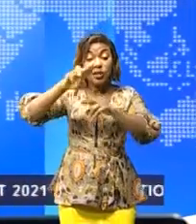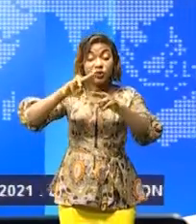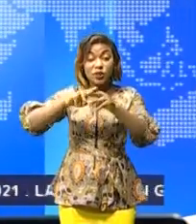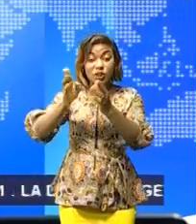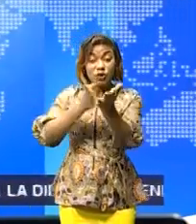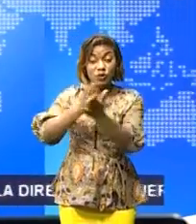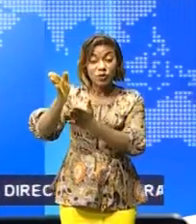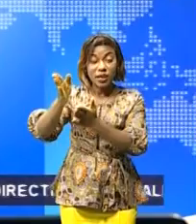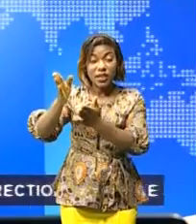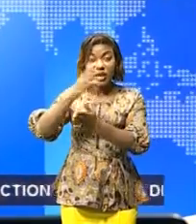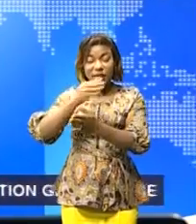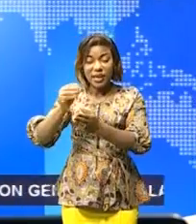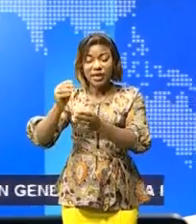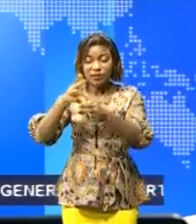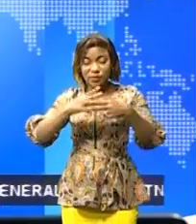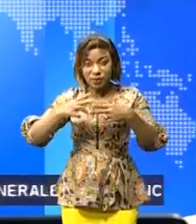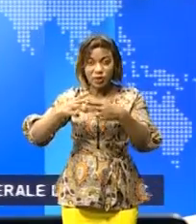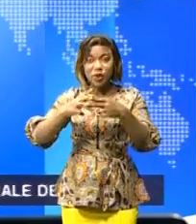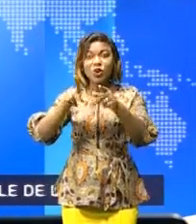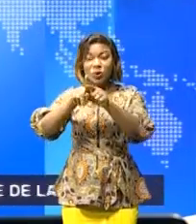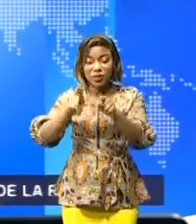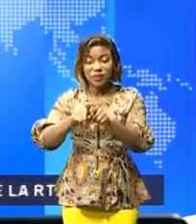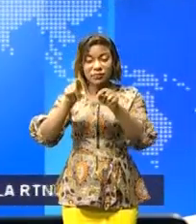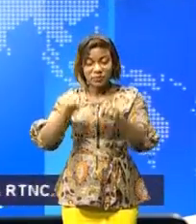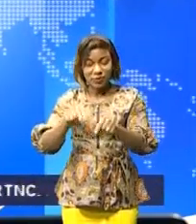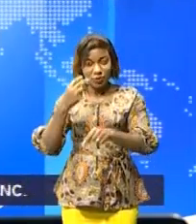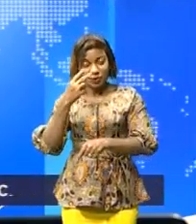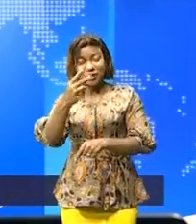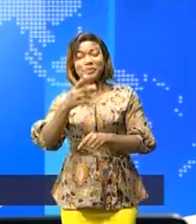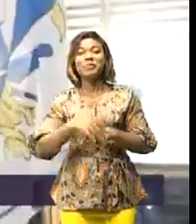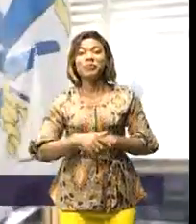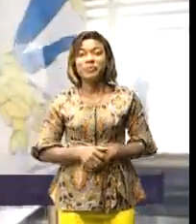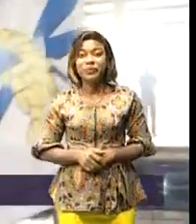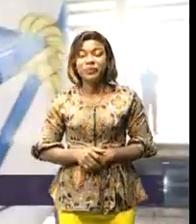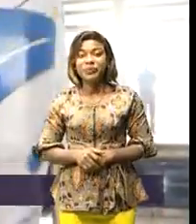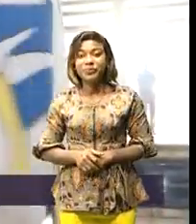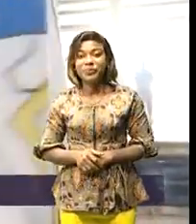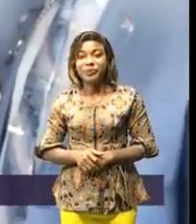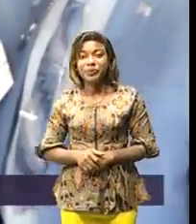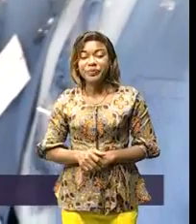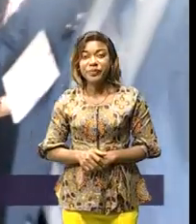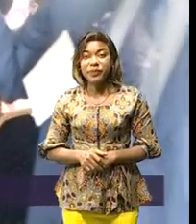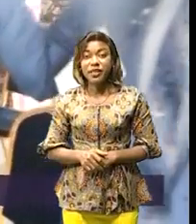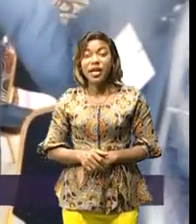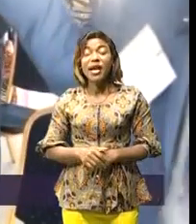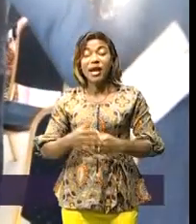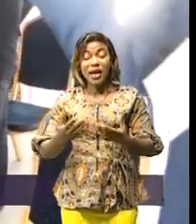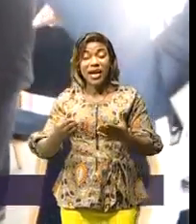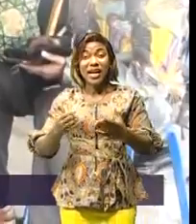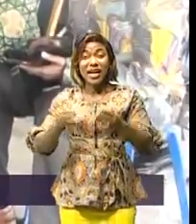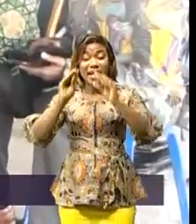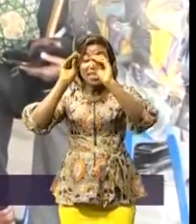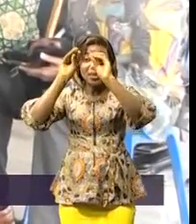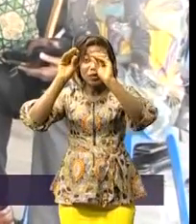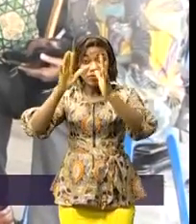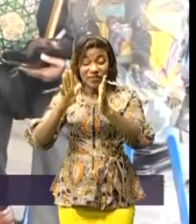l'administration, l'ancien ENDA, l'actuel ENA. Reportage. riche en couleurs. Les professeurs des universités